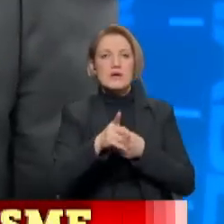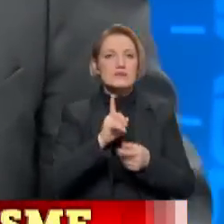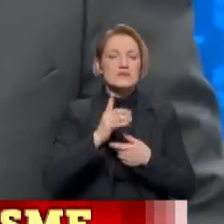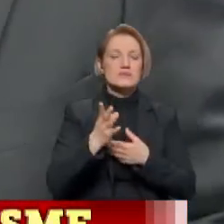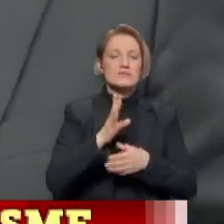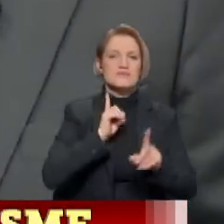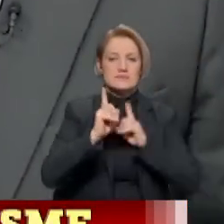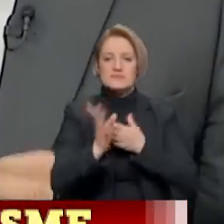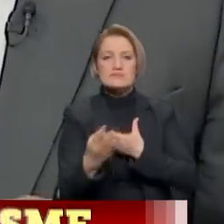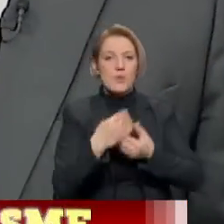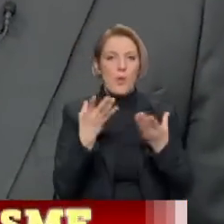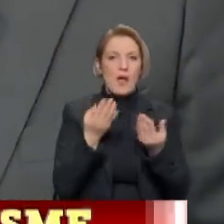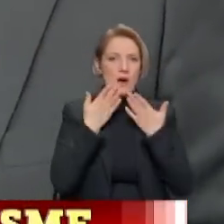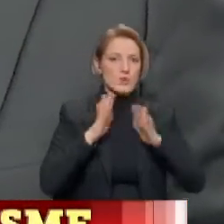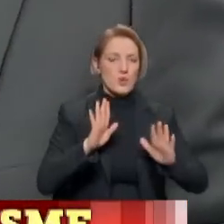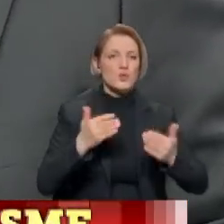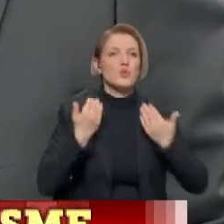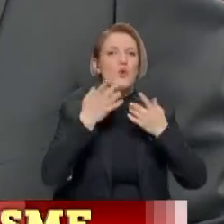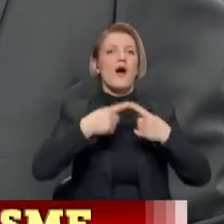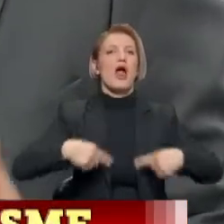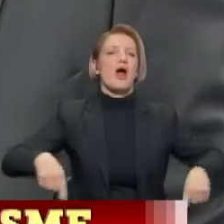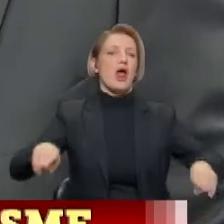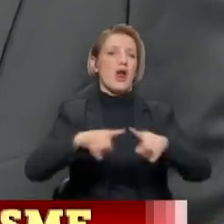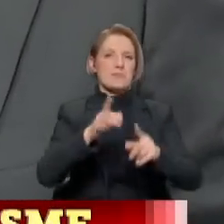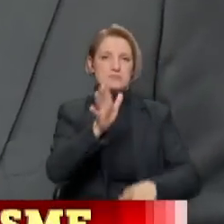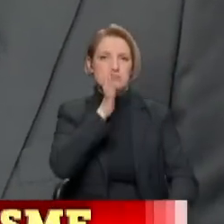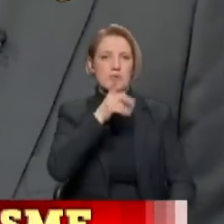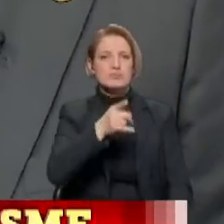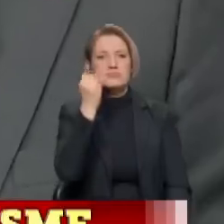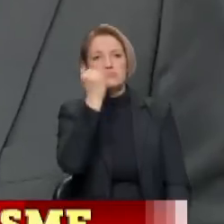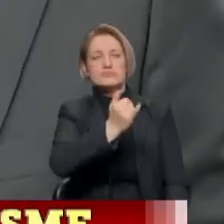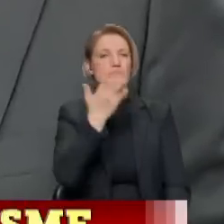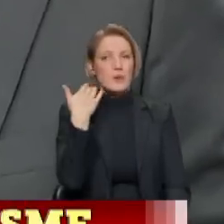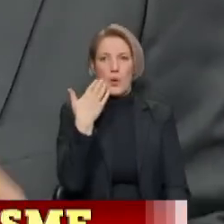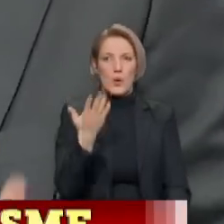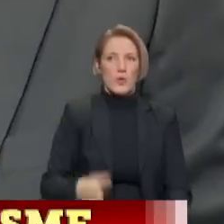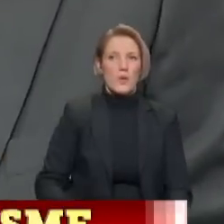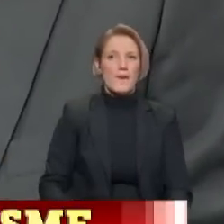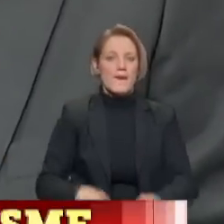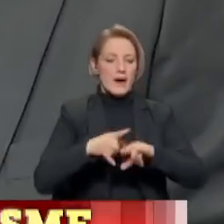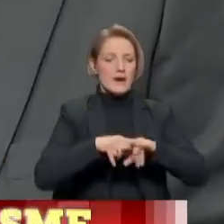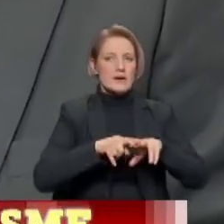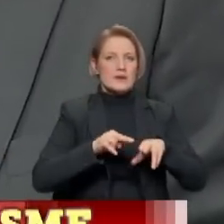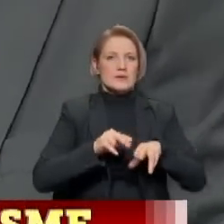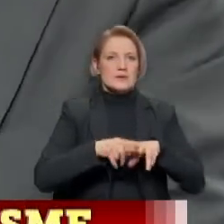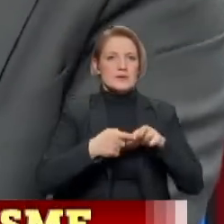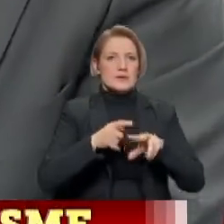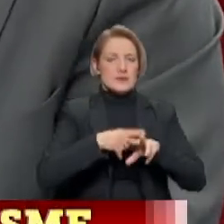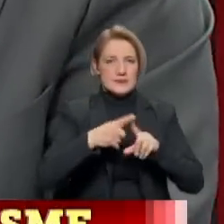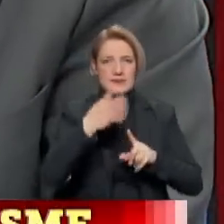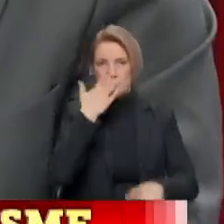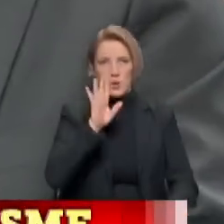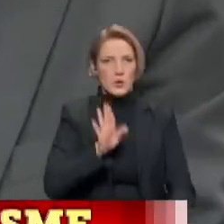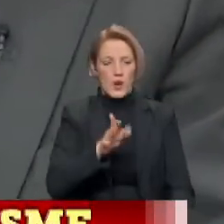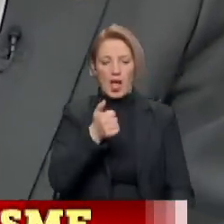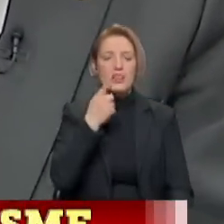Şimdi bütün hukukçular bilir ki burada hakaret kastı yok zaten. Hakaret kastı yok. Ya hakaret kastı